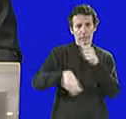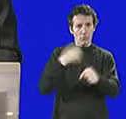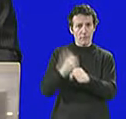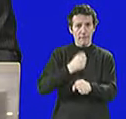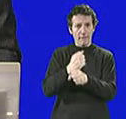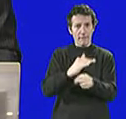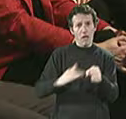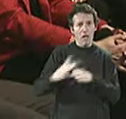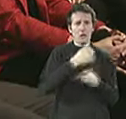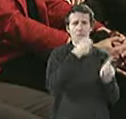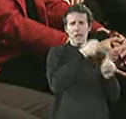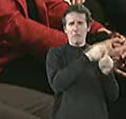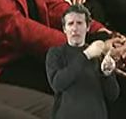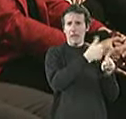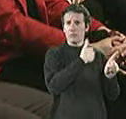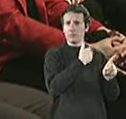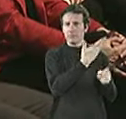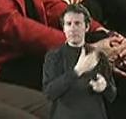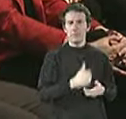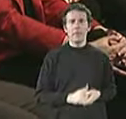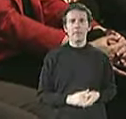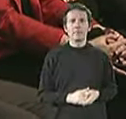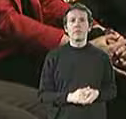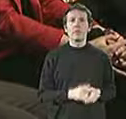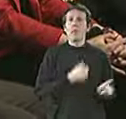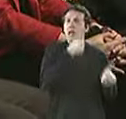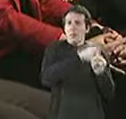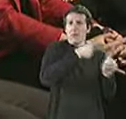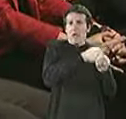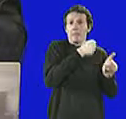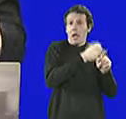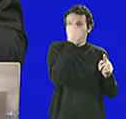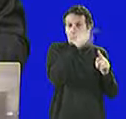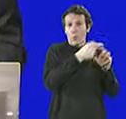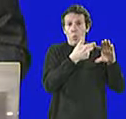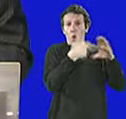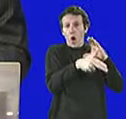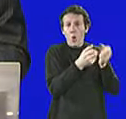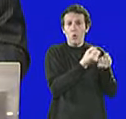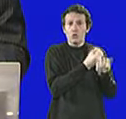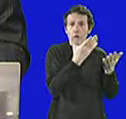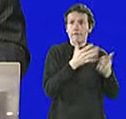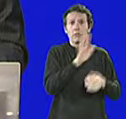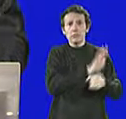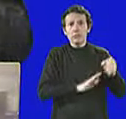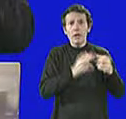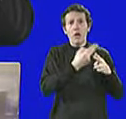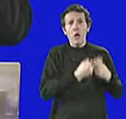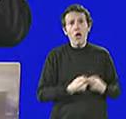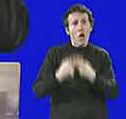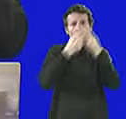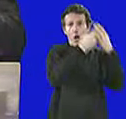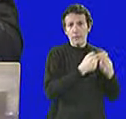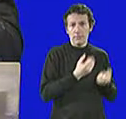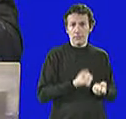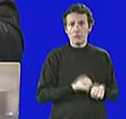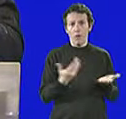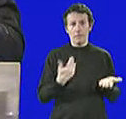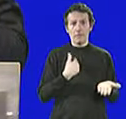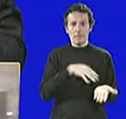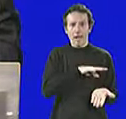sommes battus. Si nous nous sommes tant battus pour sauver l'euro et pour sauver l'Europe, c'est parce que c'est la France du